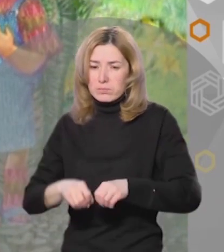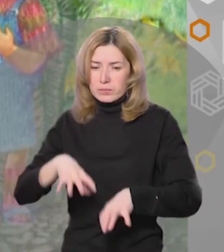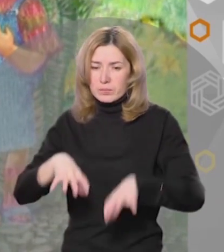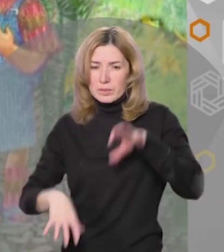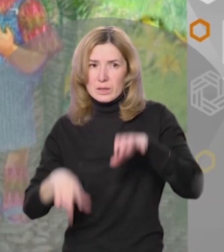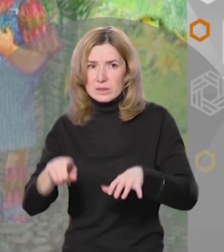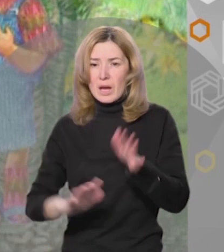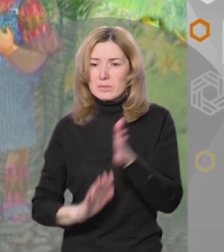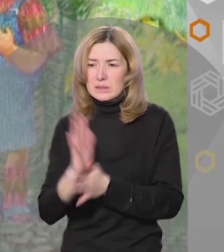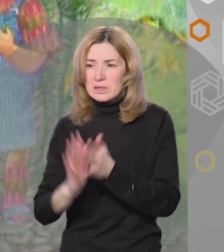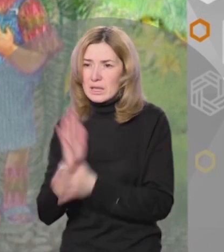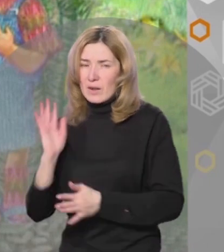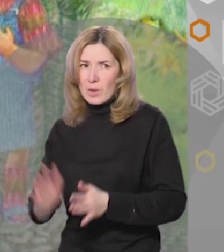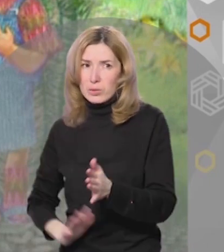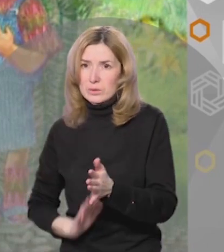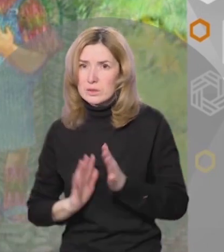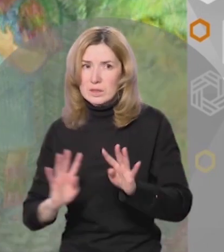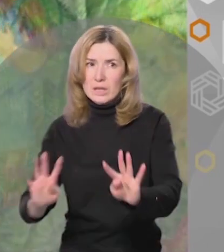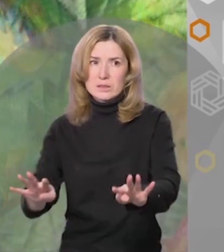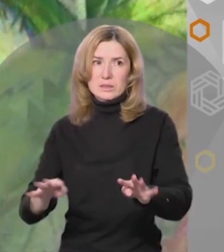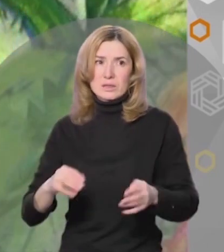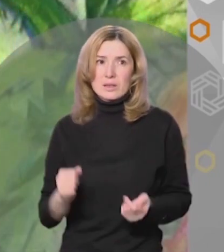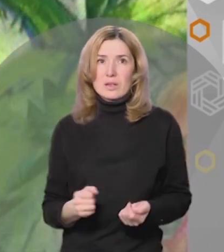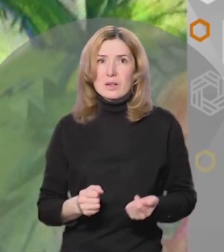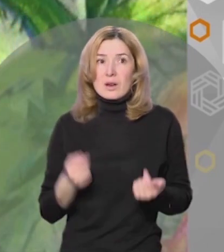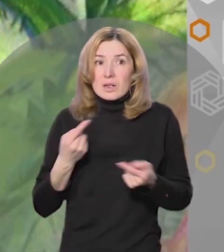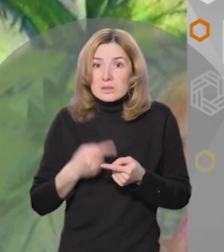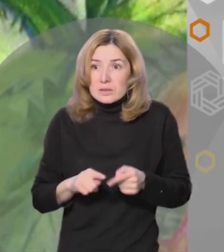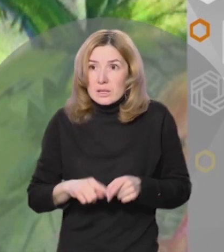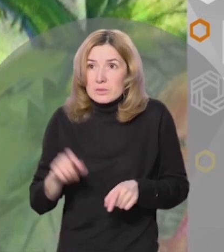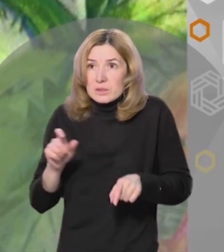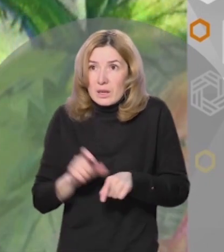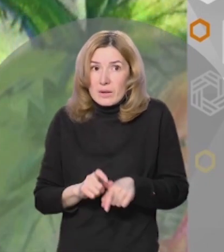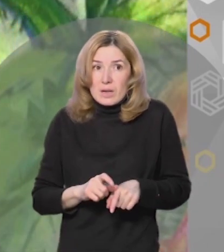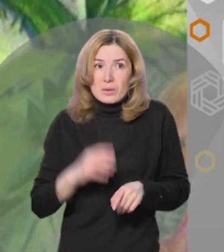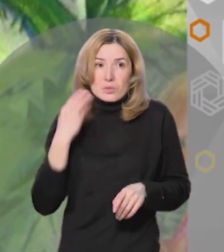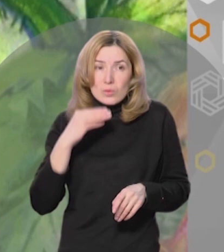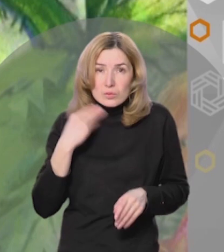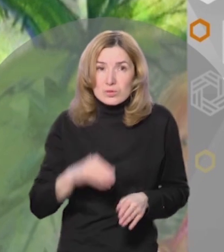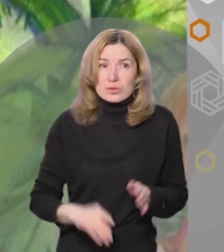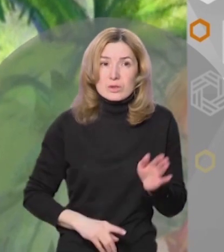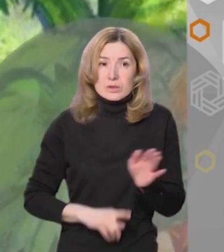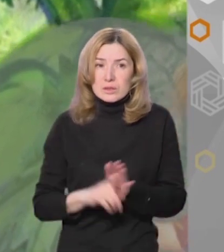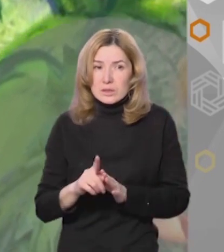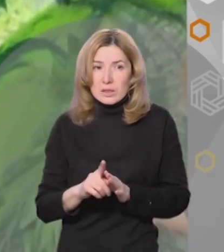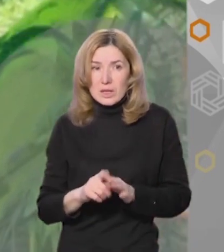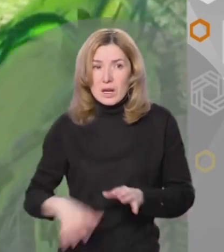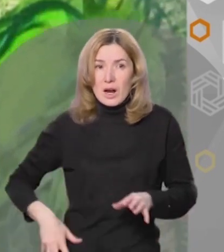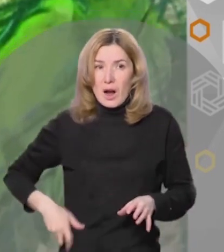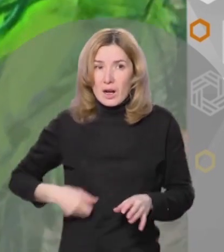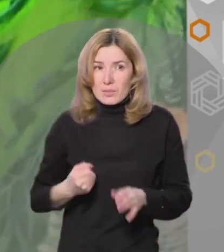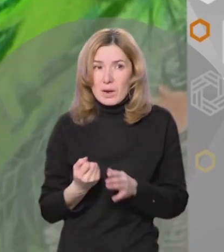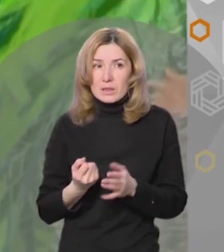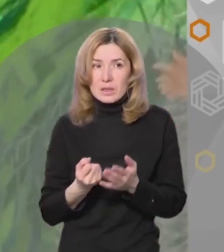рассохлись, там трава быстро вырастет. С этими словами крапивная тетушка вынула из